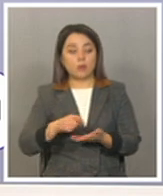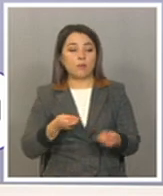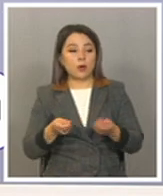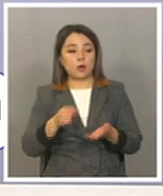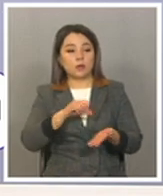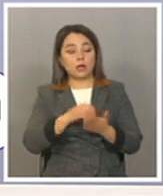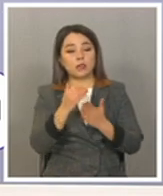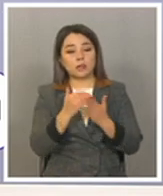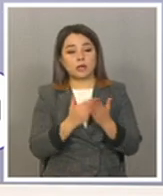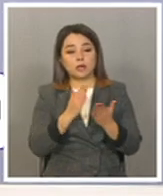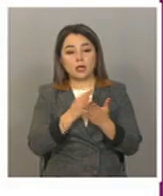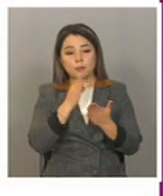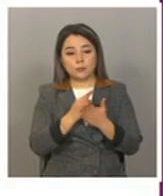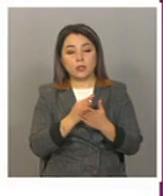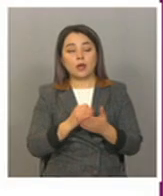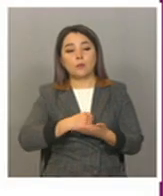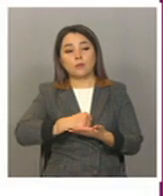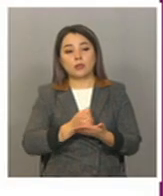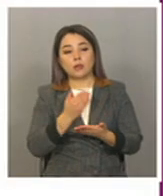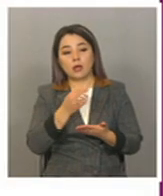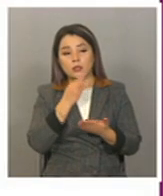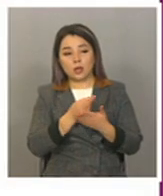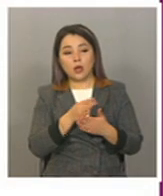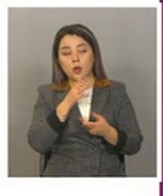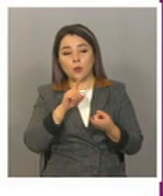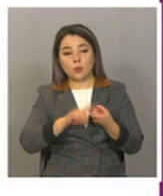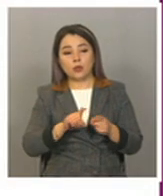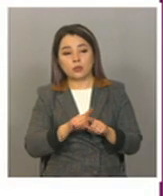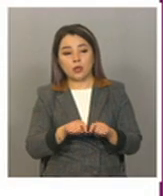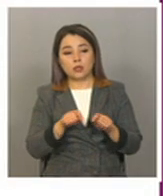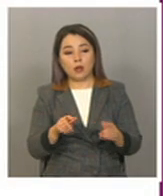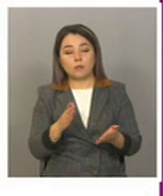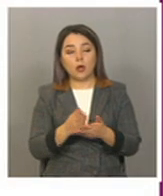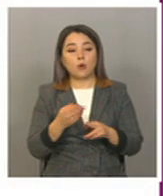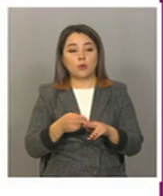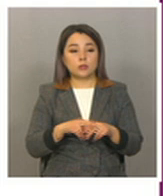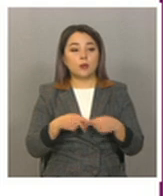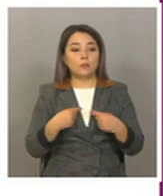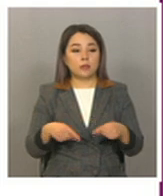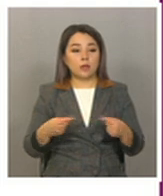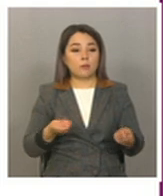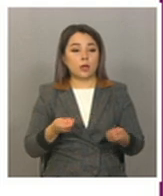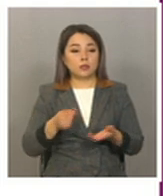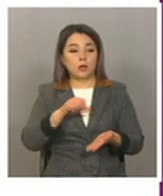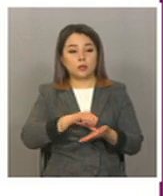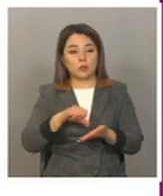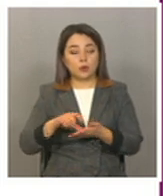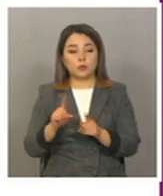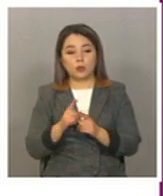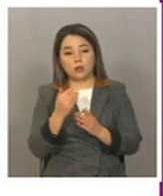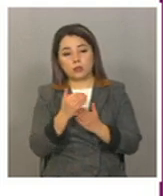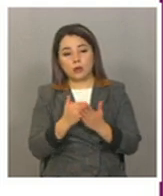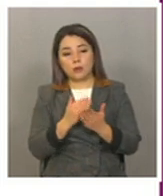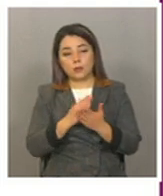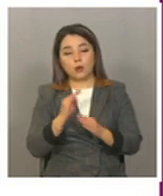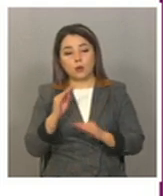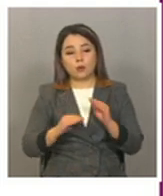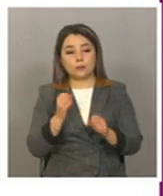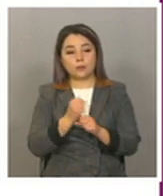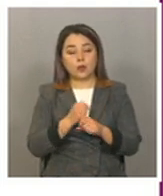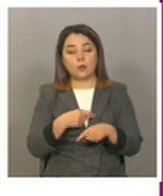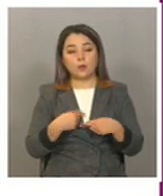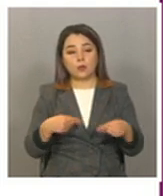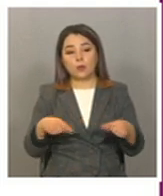сатысында Беклербектен уәзірден кейін тұрды. Бұлардан басқа басқару аппараты мен өзге де құрылымдарға байланысты